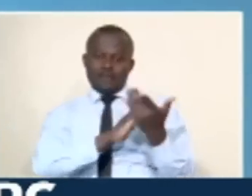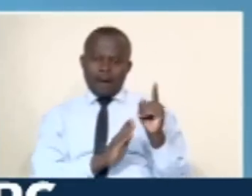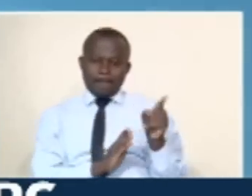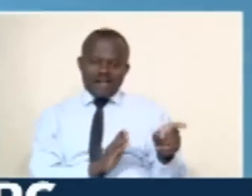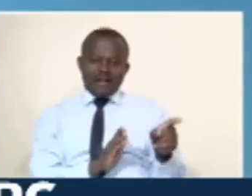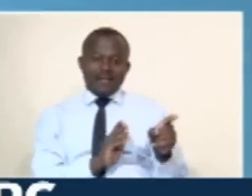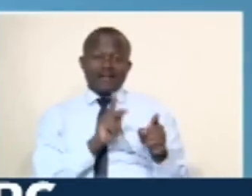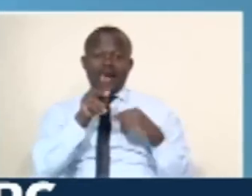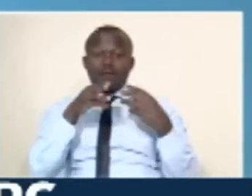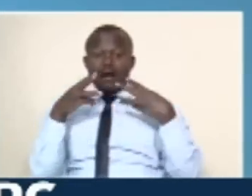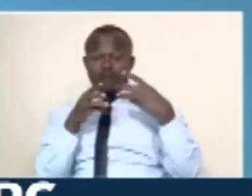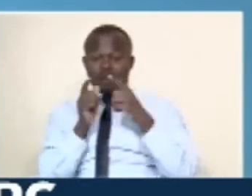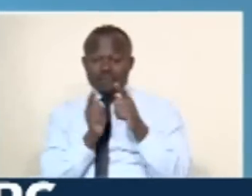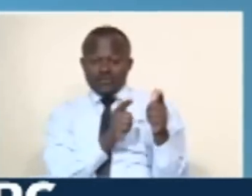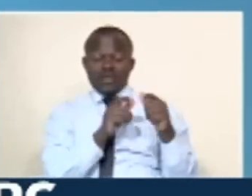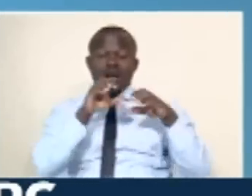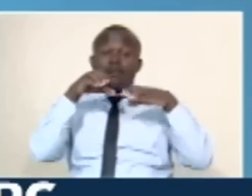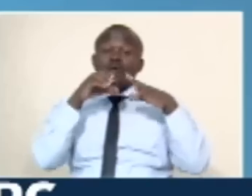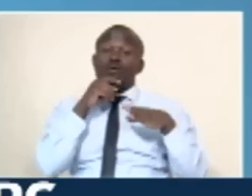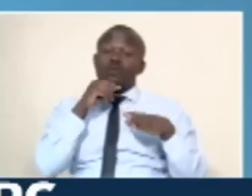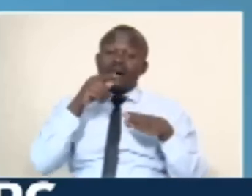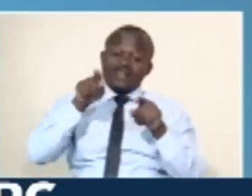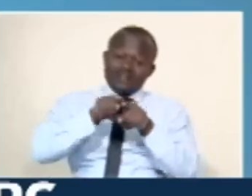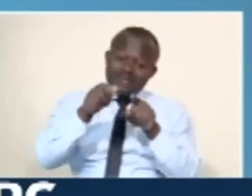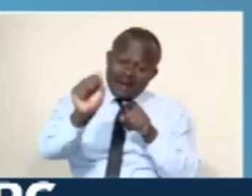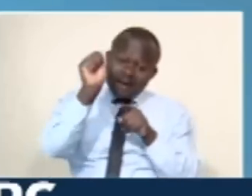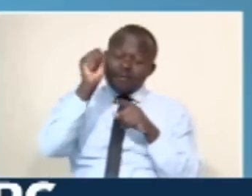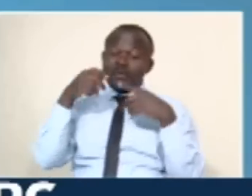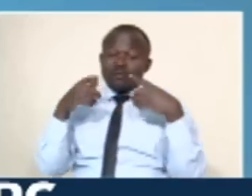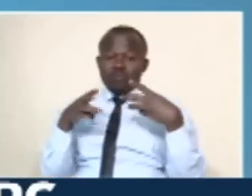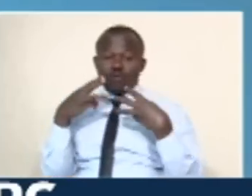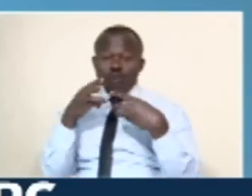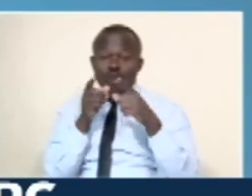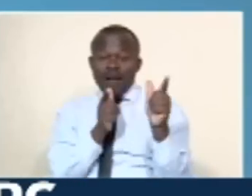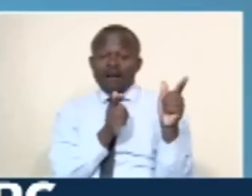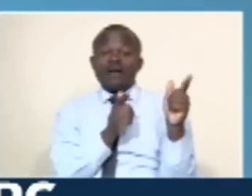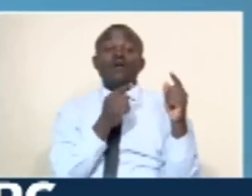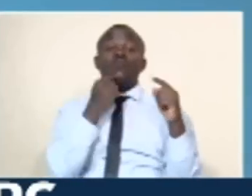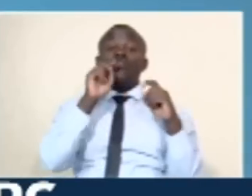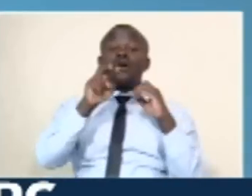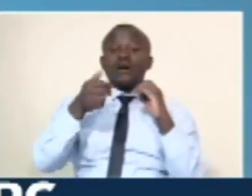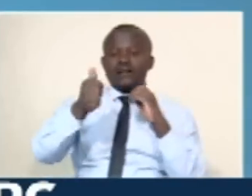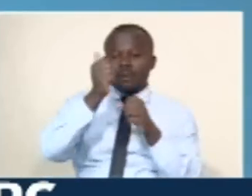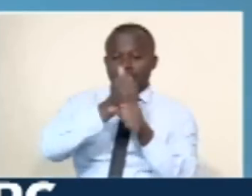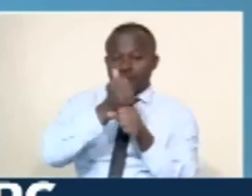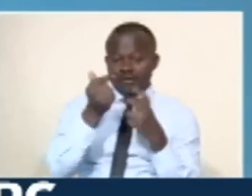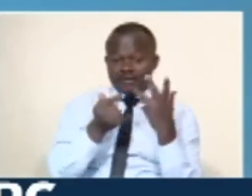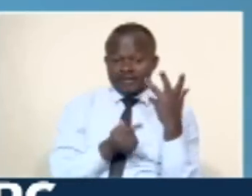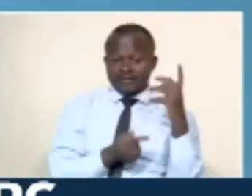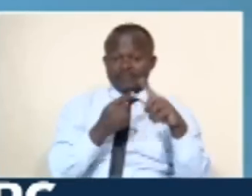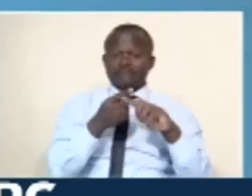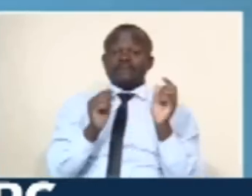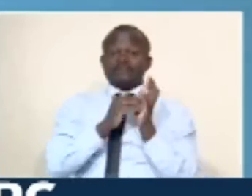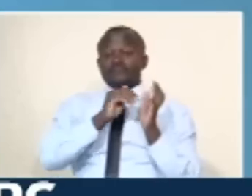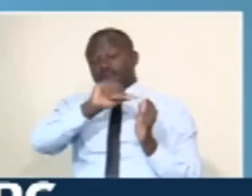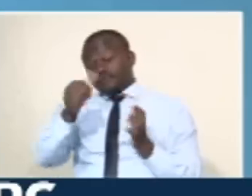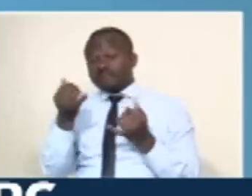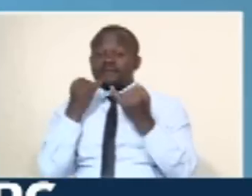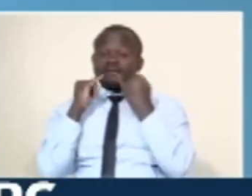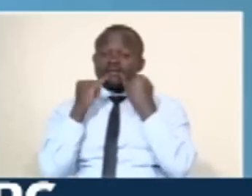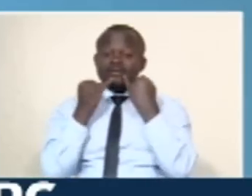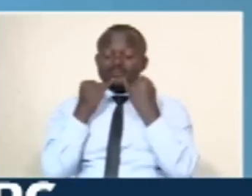abantu mu Rwanda abakongomani bene wanyu mu Rwanda uvuga ko aribo bakoze iryo bara? Hariko hari n'andi makuru ku